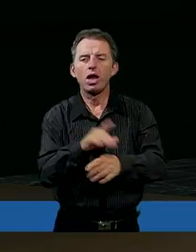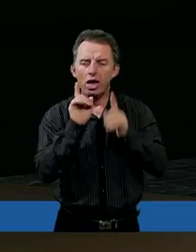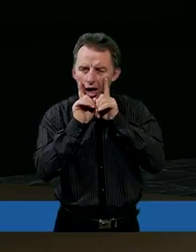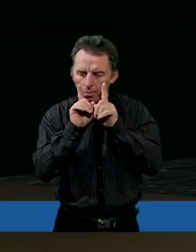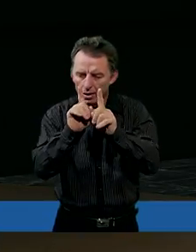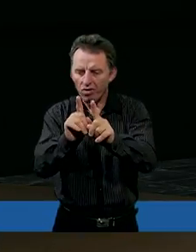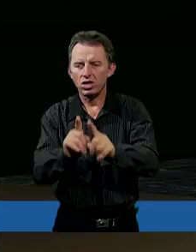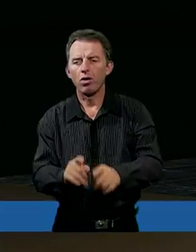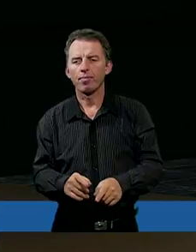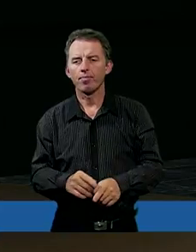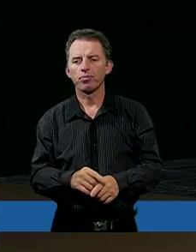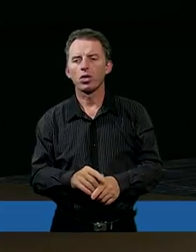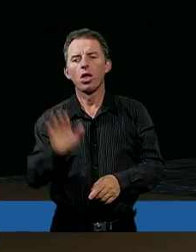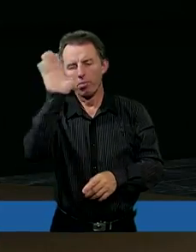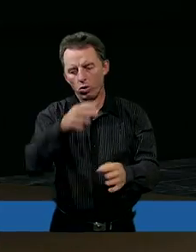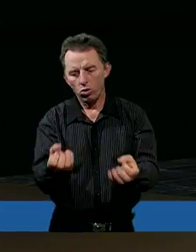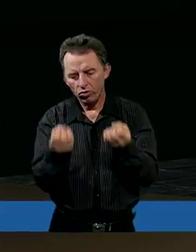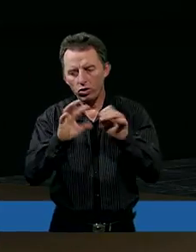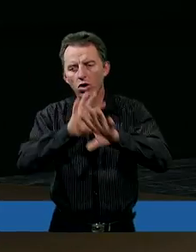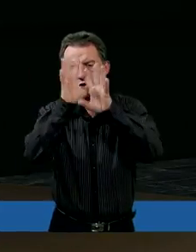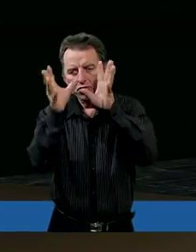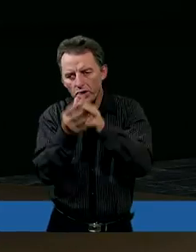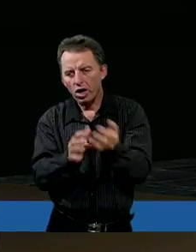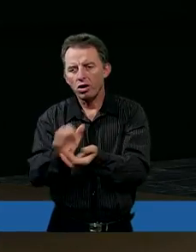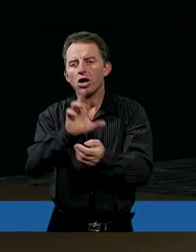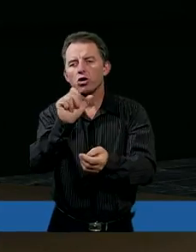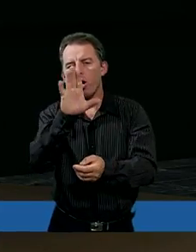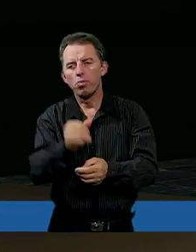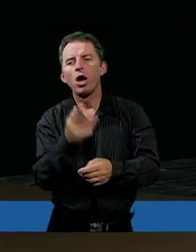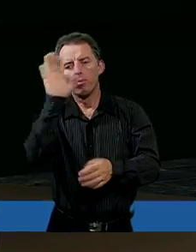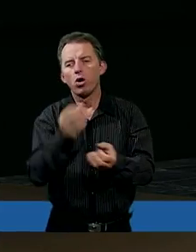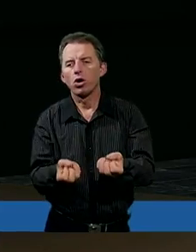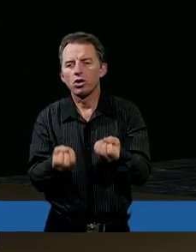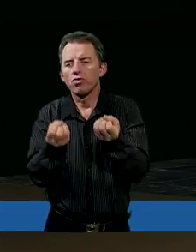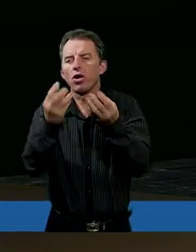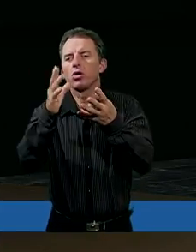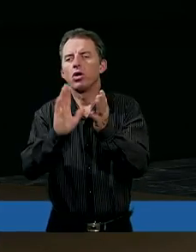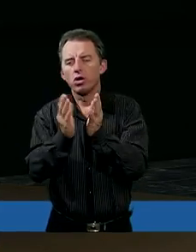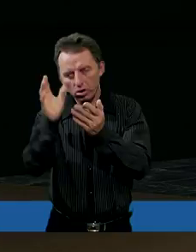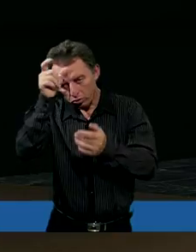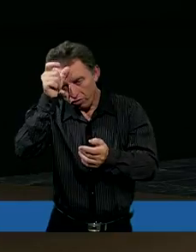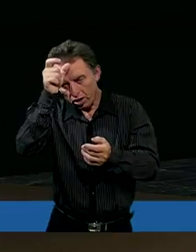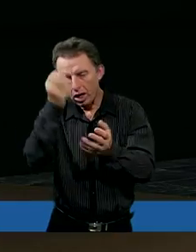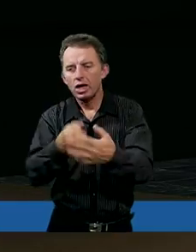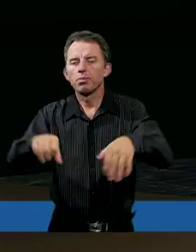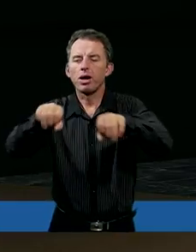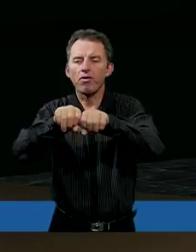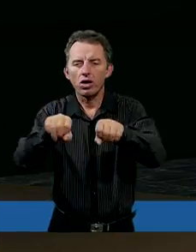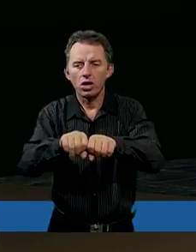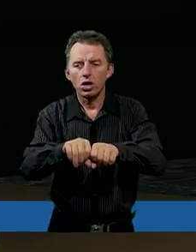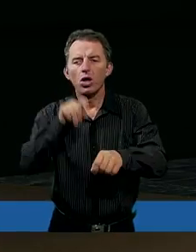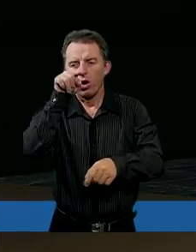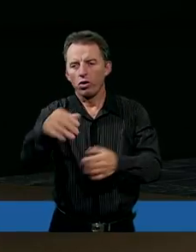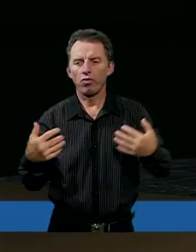naprawdę Bóg stworzył wszechświat dobry. I księga Hioba mówi, Bóg stworzył człowieka sprawiedliwego. On